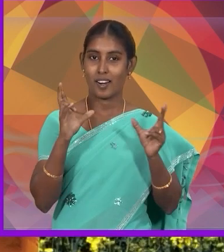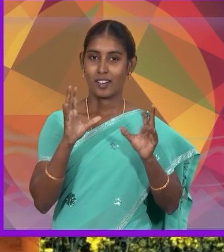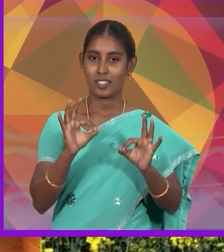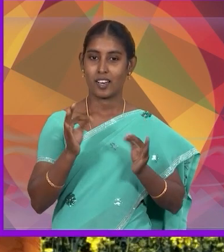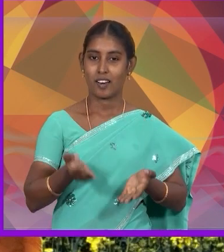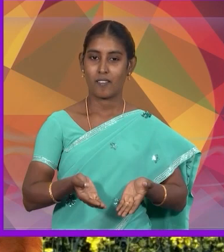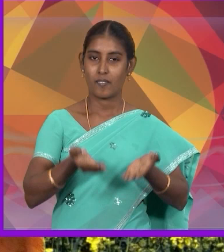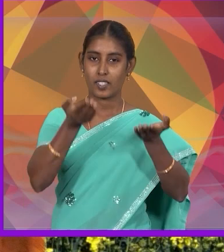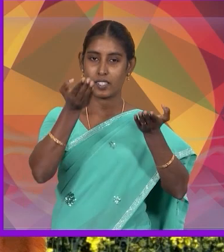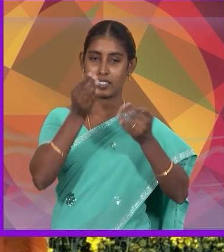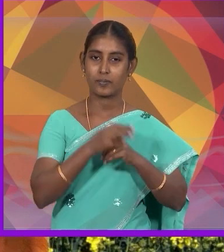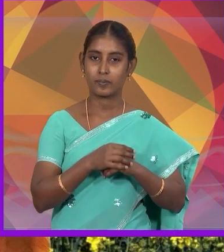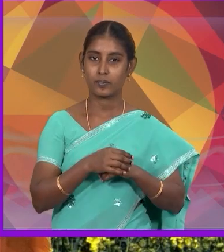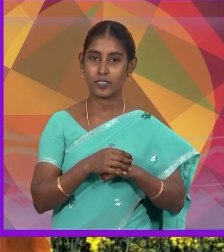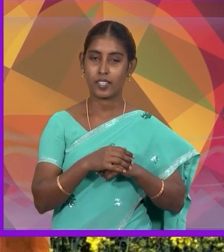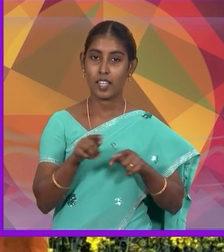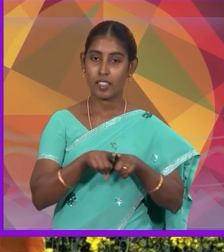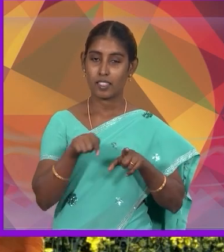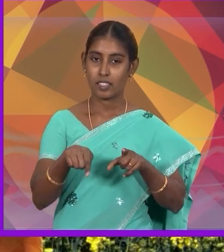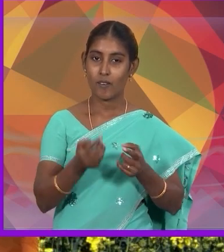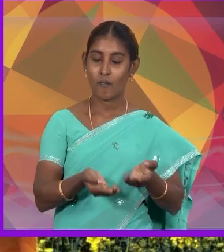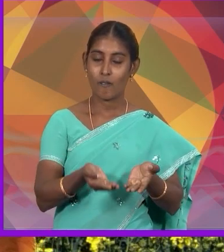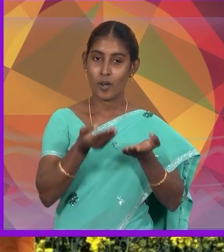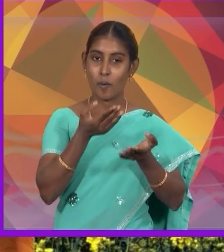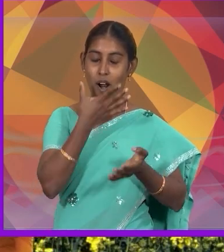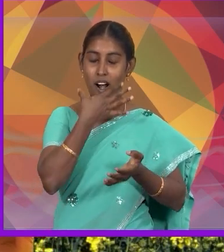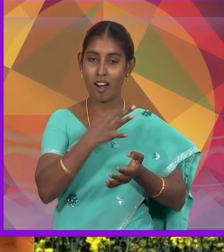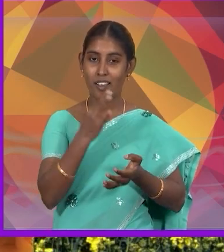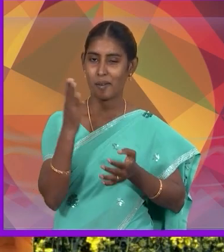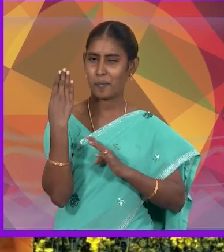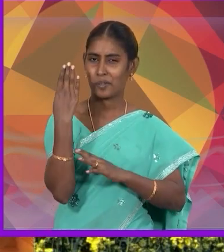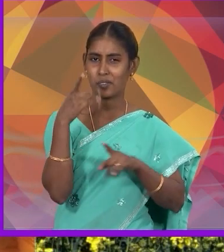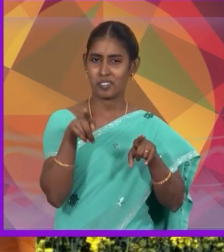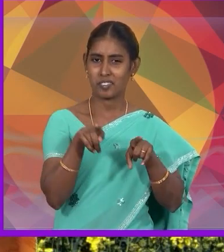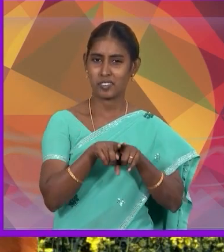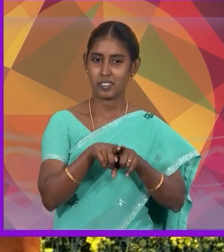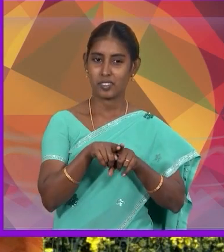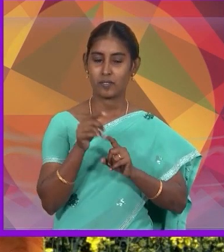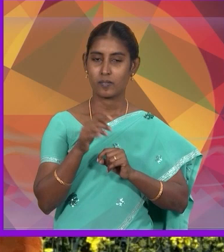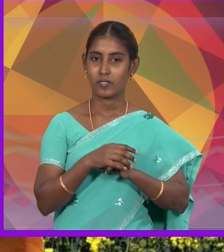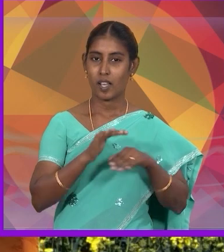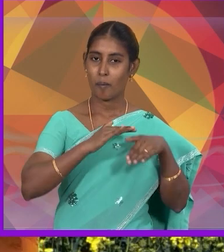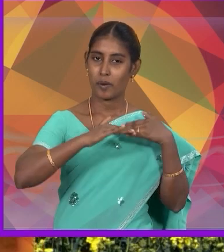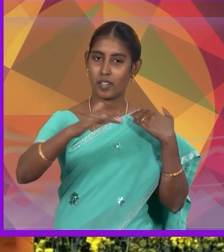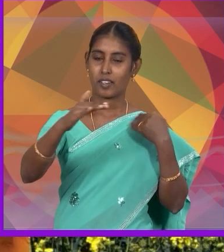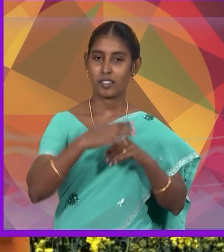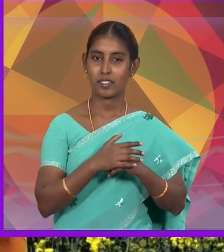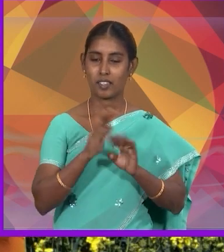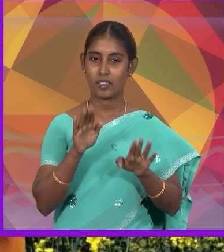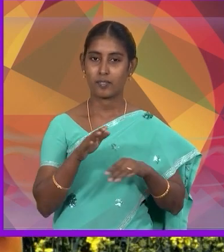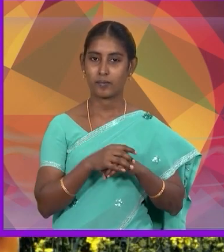செழித்தன. இந்த வளர்ந்து நிக்கிற நெற்பயிரை பாக்குற போது பச்சை பசைல்னு பச்சை கம்பளம் விரித்த மாதிரி